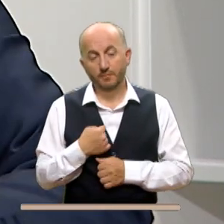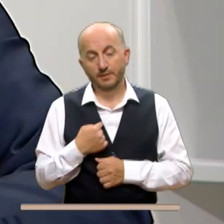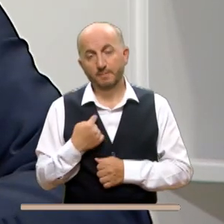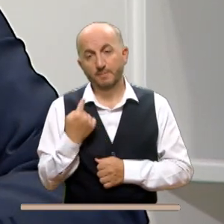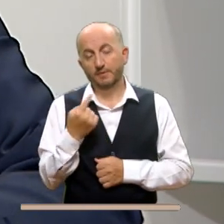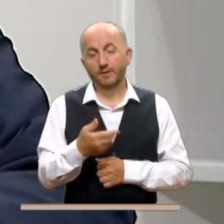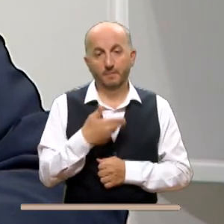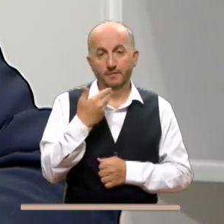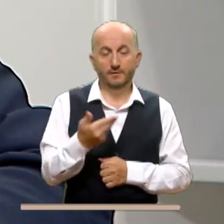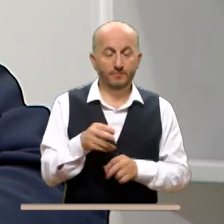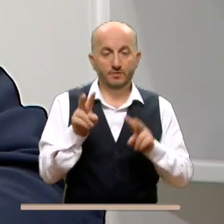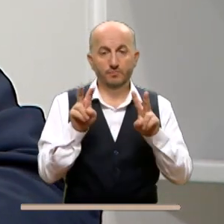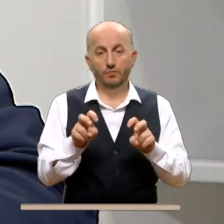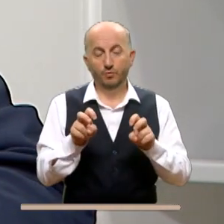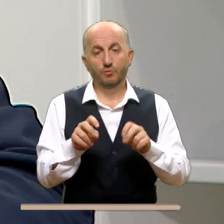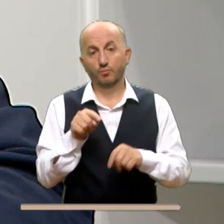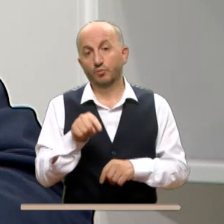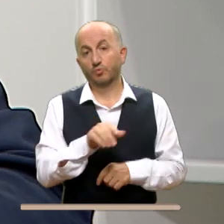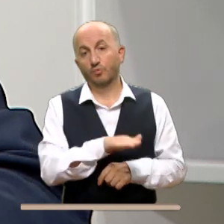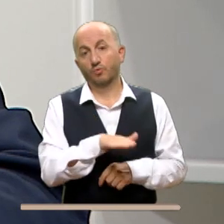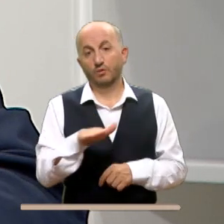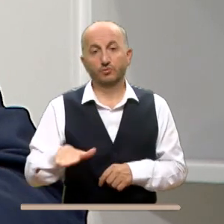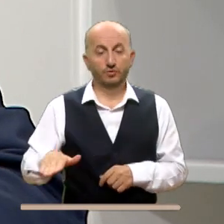bahsetmek istediğim husus burada öğrencilerimizin